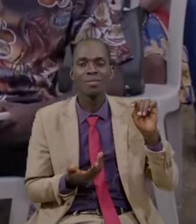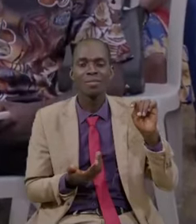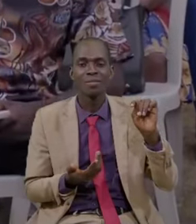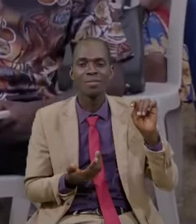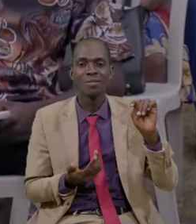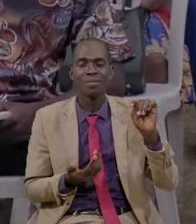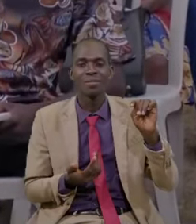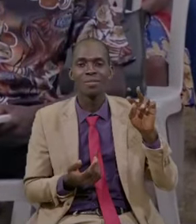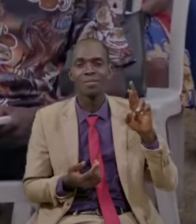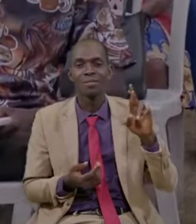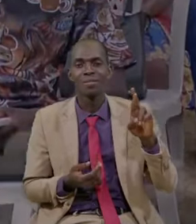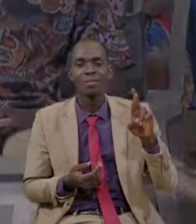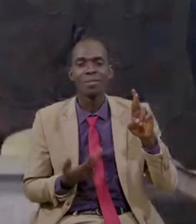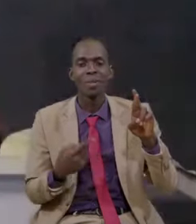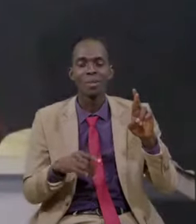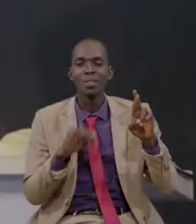R,